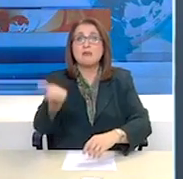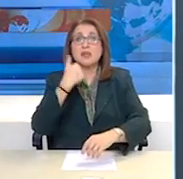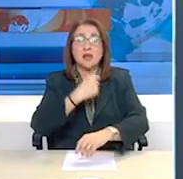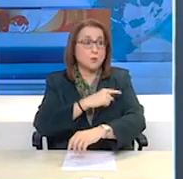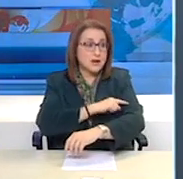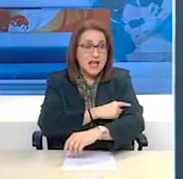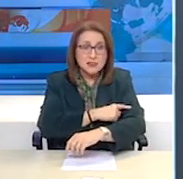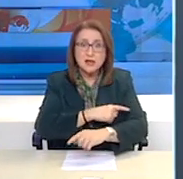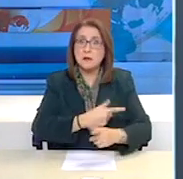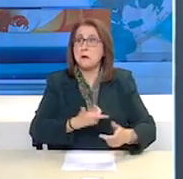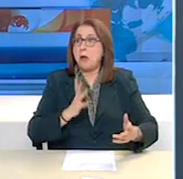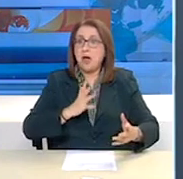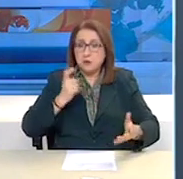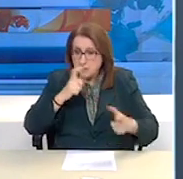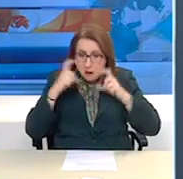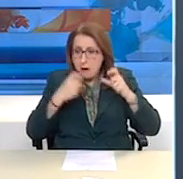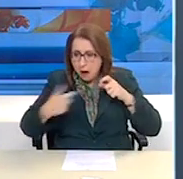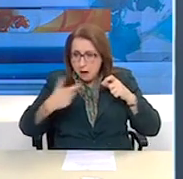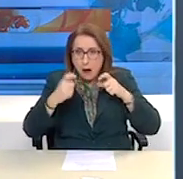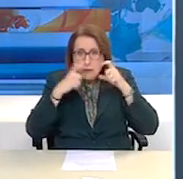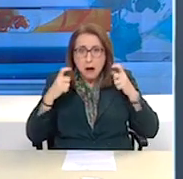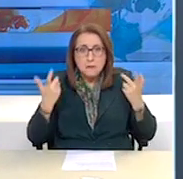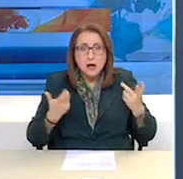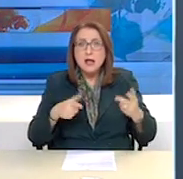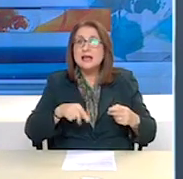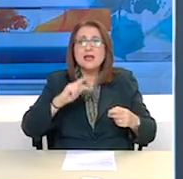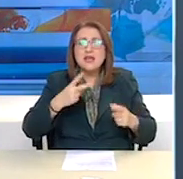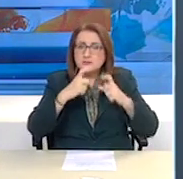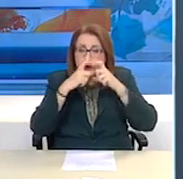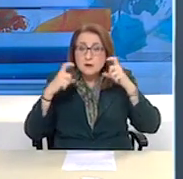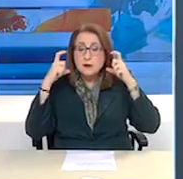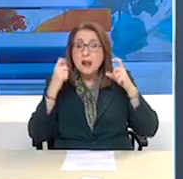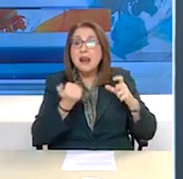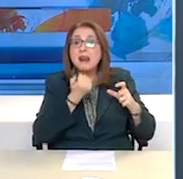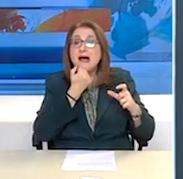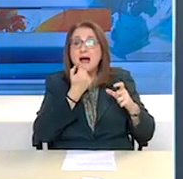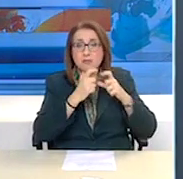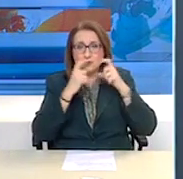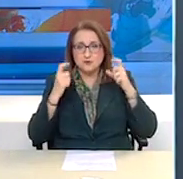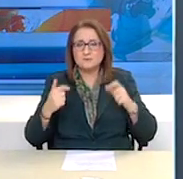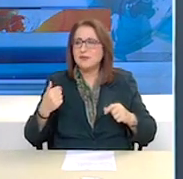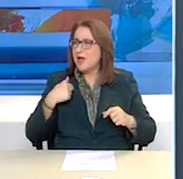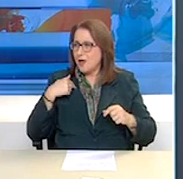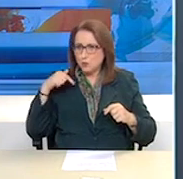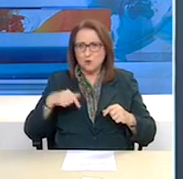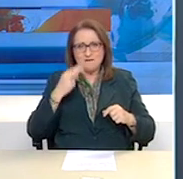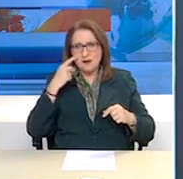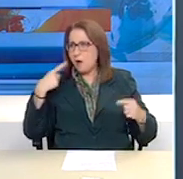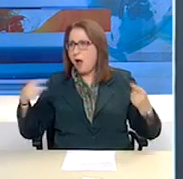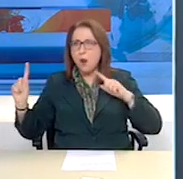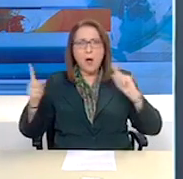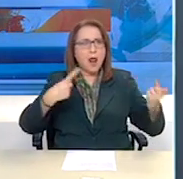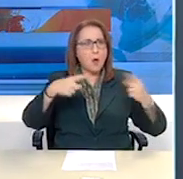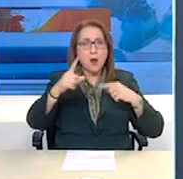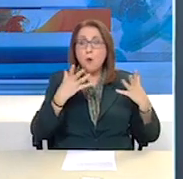σωστά. Είναι η πανδημία των πολλών αβεβαιοτήτων και των ερωτηματικών. Βλέπω τη στρατηγική κάποιων χωρών και υγειονομικών τους